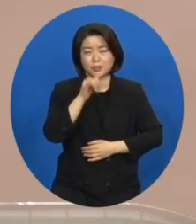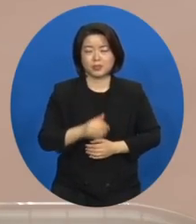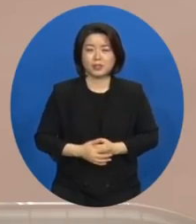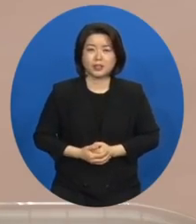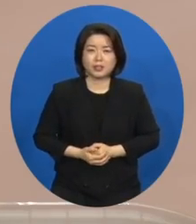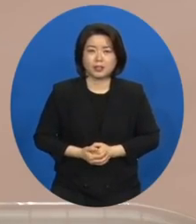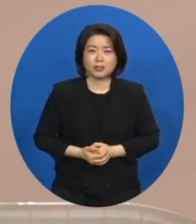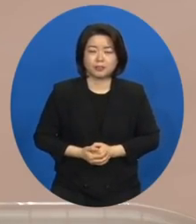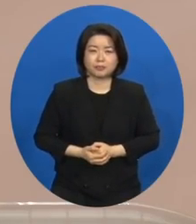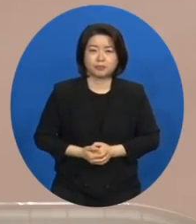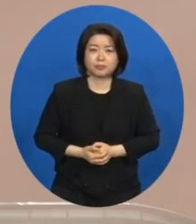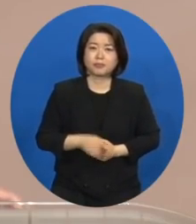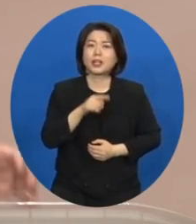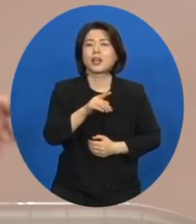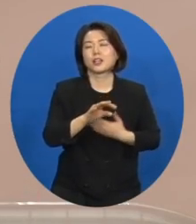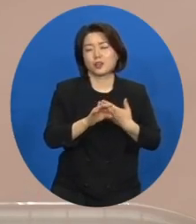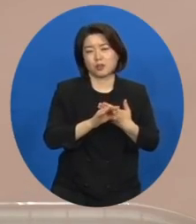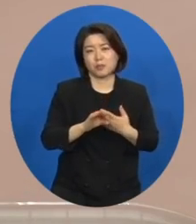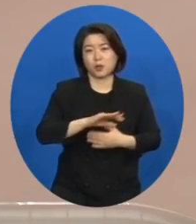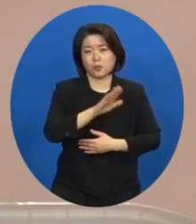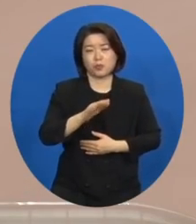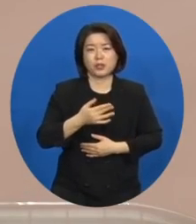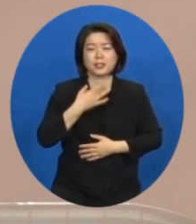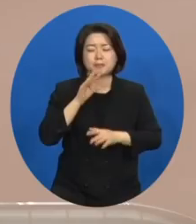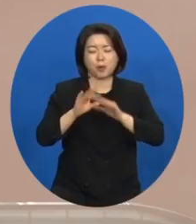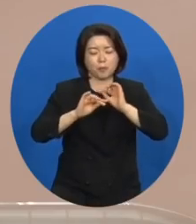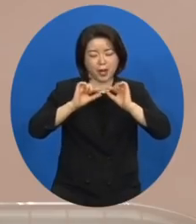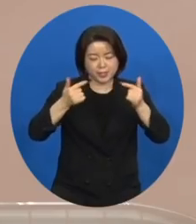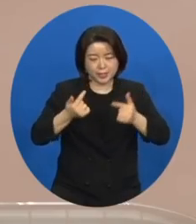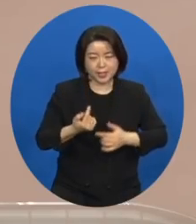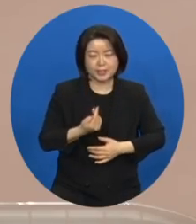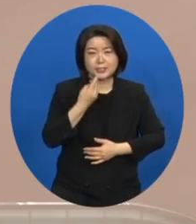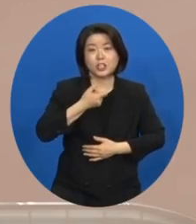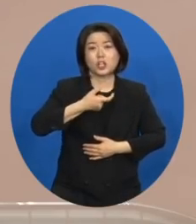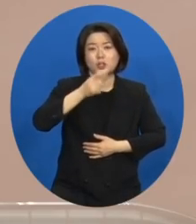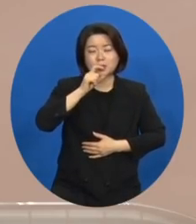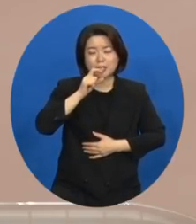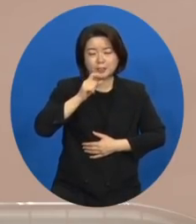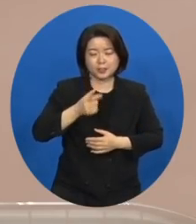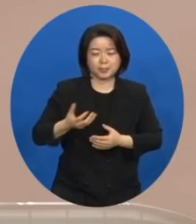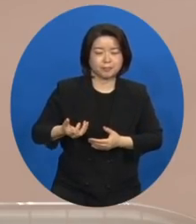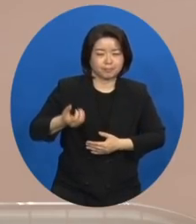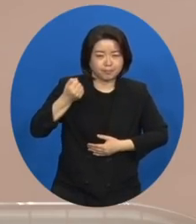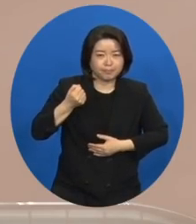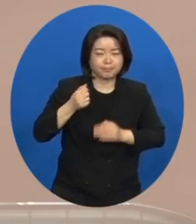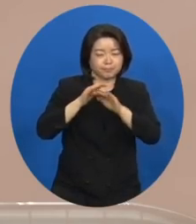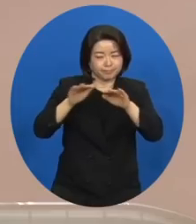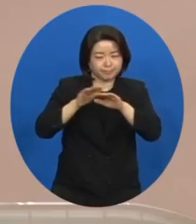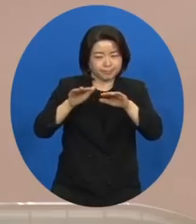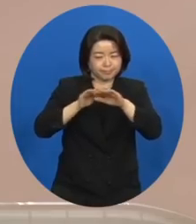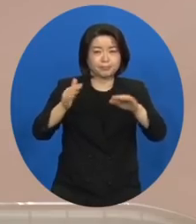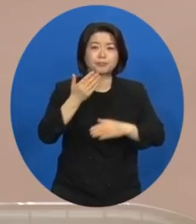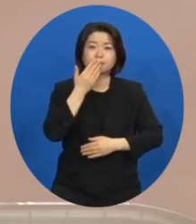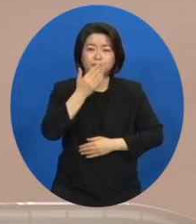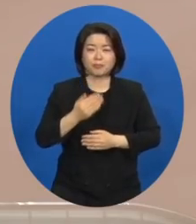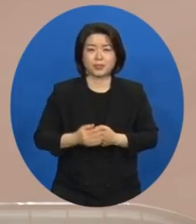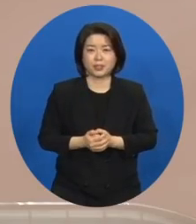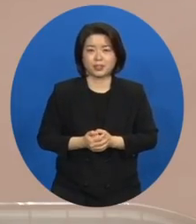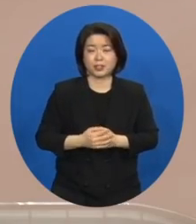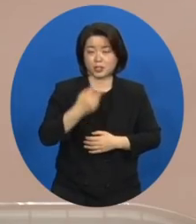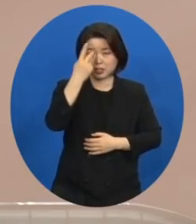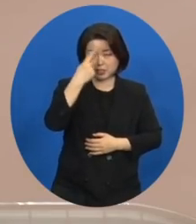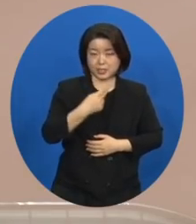그래야만 우리의 못 마르지 않을 그 생수를 누리면서 핵 아래 되는거예요 저는 이 사마리아 여인을 묵상하면서